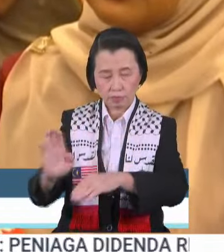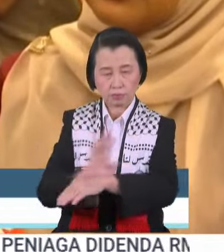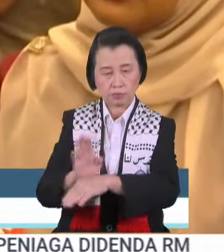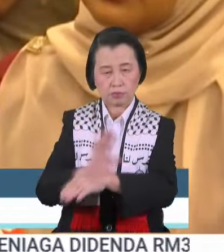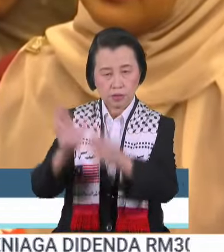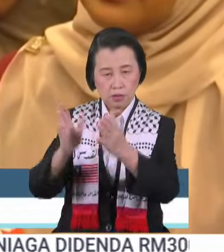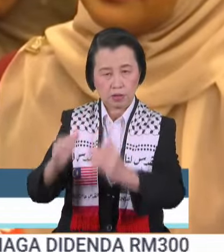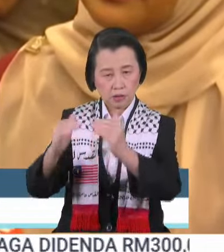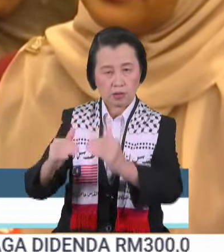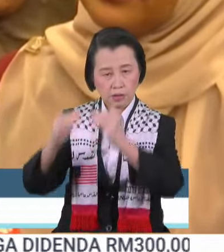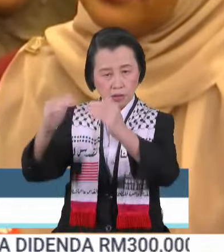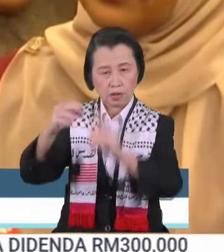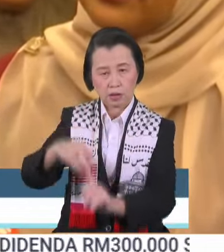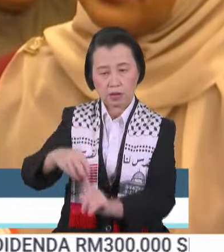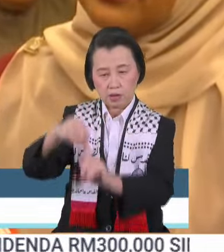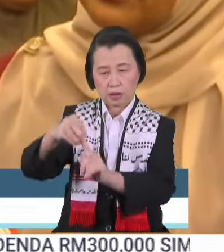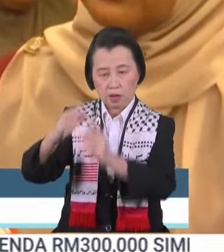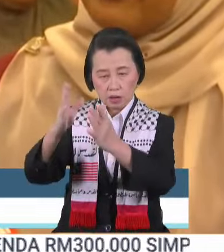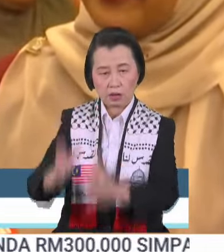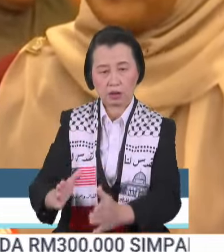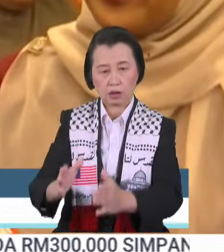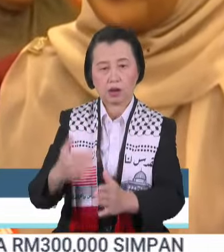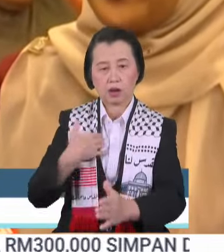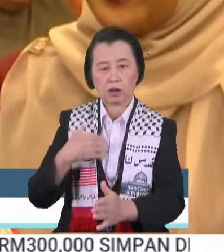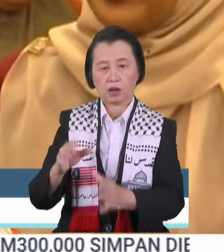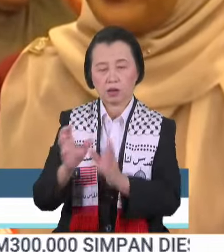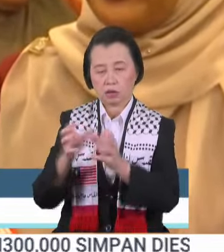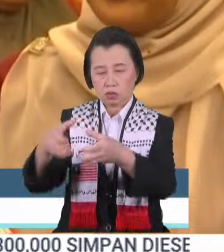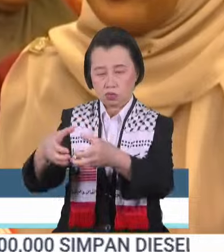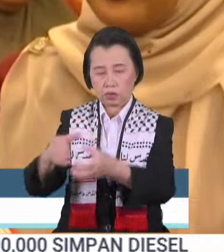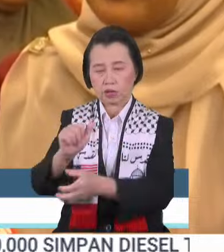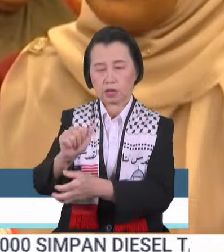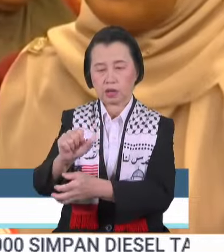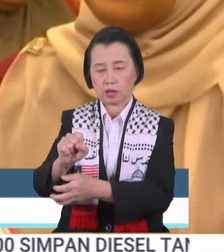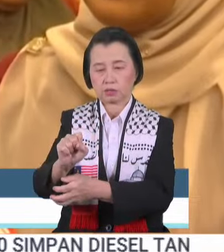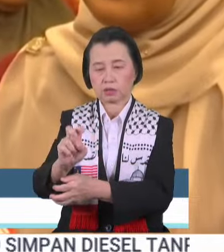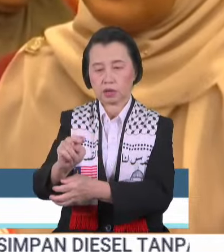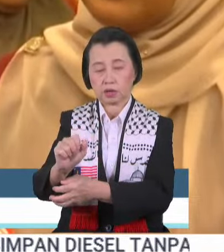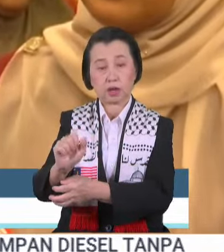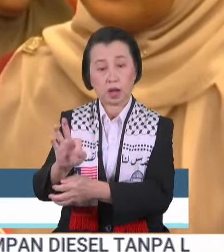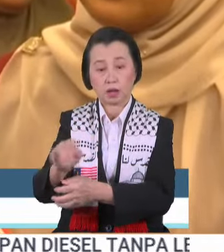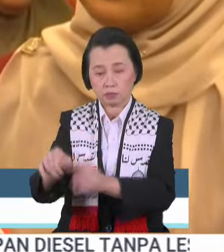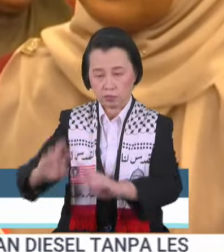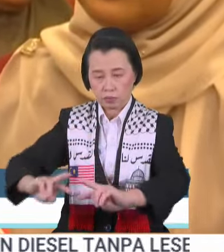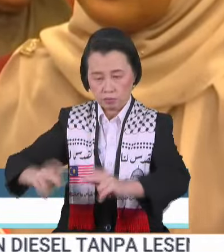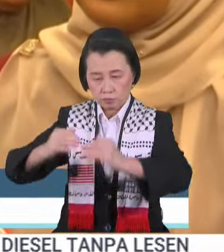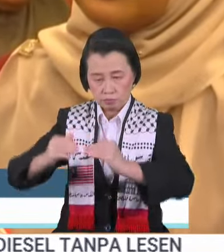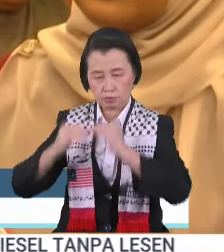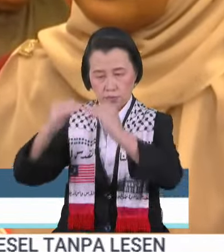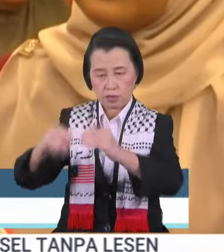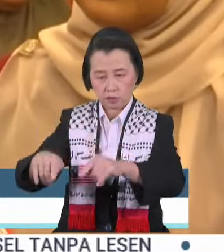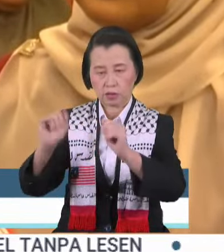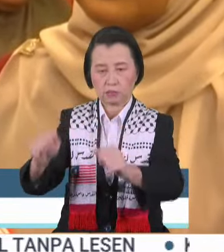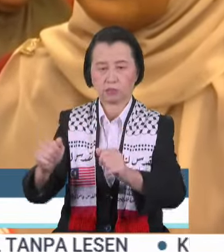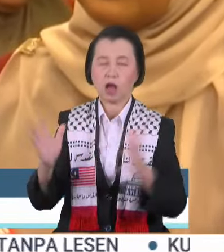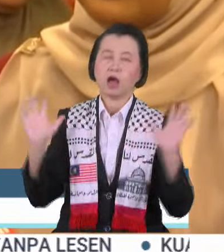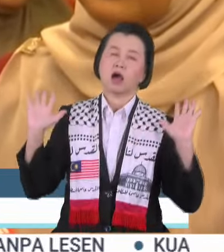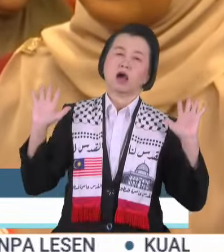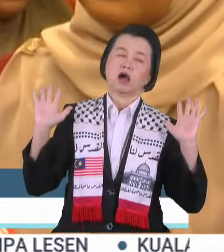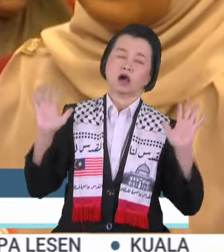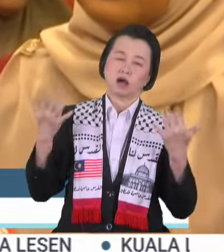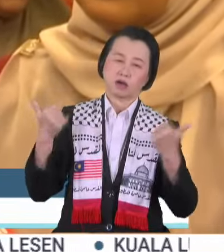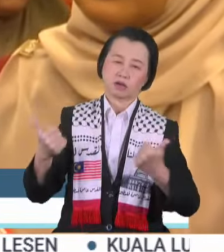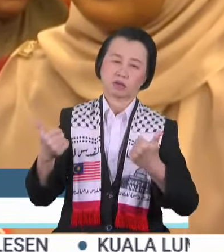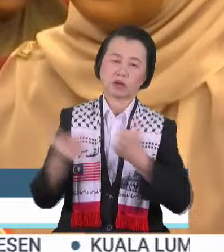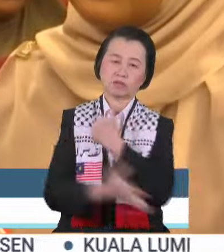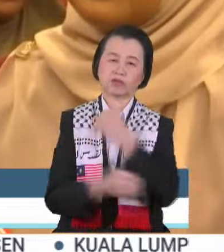Pahang, terutama sekali usahawan Muib di bawah ini, ASNAF ini, dapat kita menaik tarafkan dia boleh keluar daripada